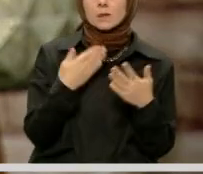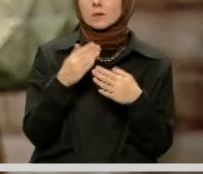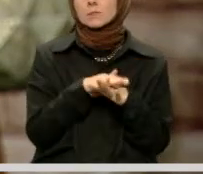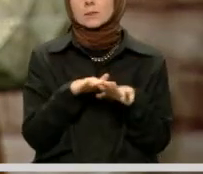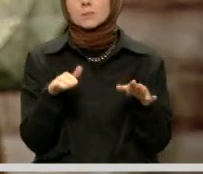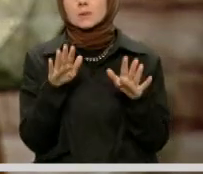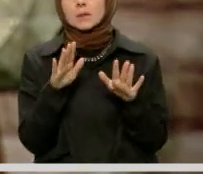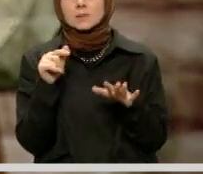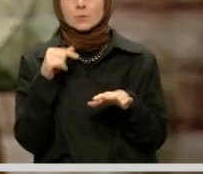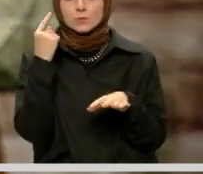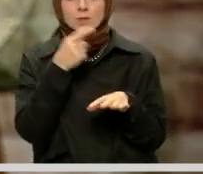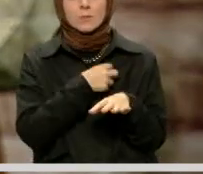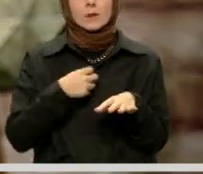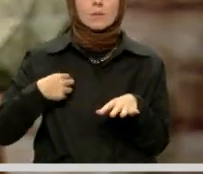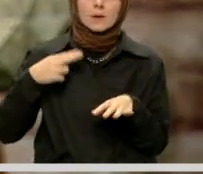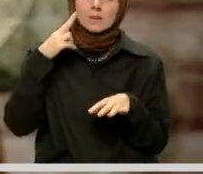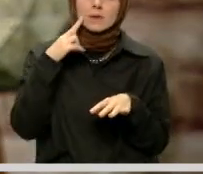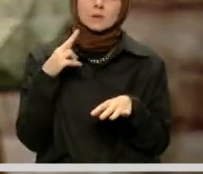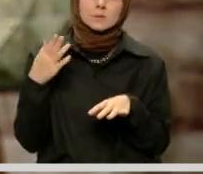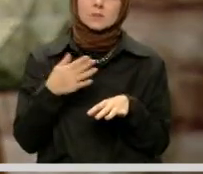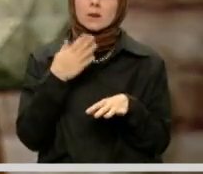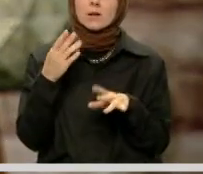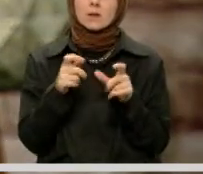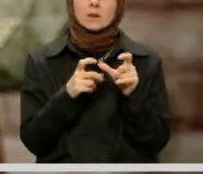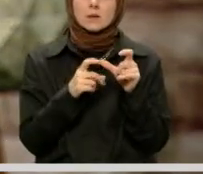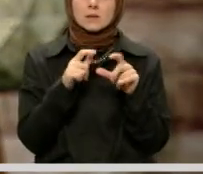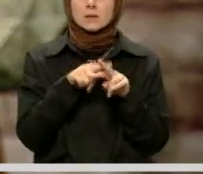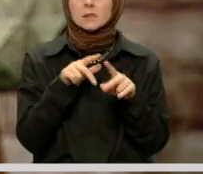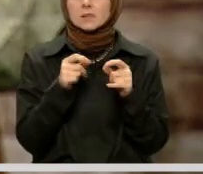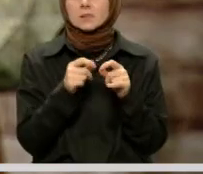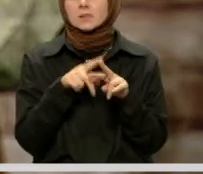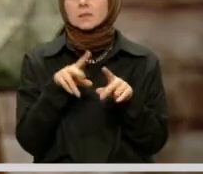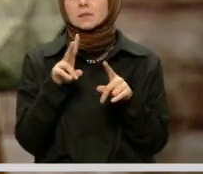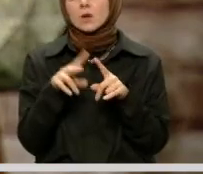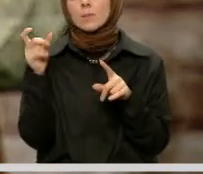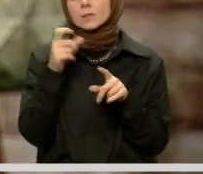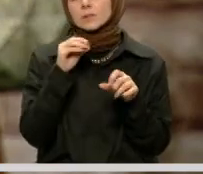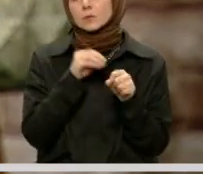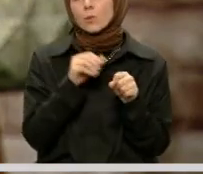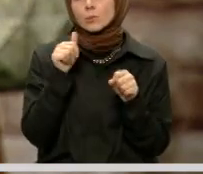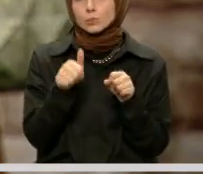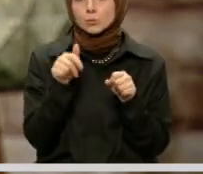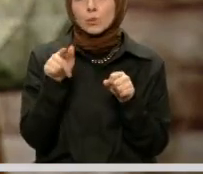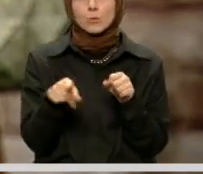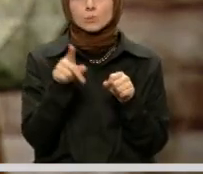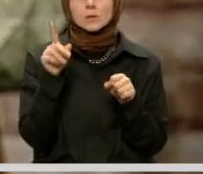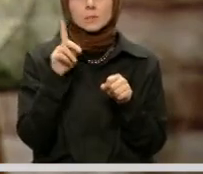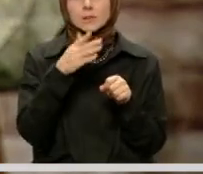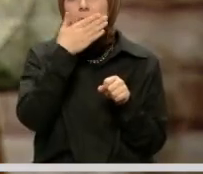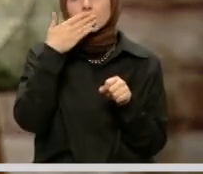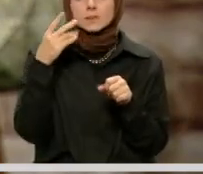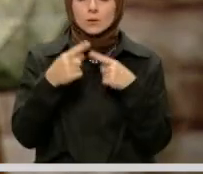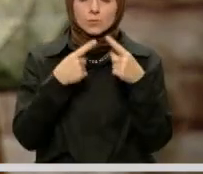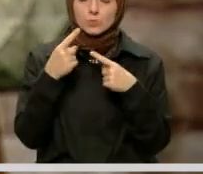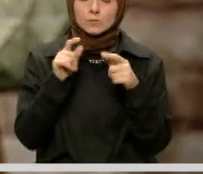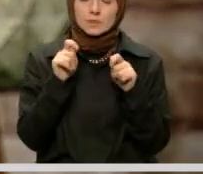yüzden Efendimiz daha Şaban ayının son gününde böyle Ramazan gelmeden ashabını toplar, onlara bir Ramazan konuşması yaparmış ve